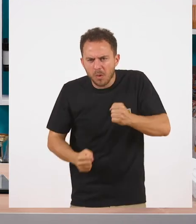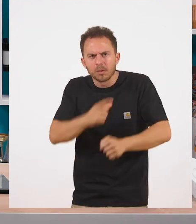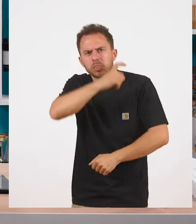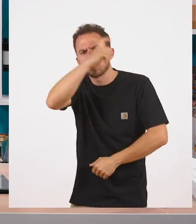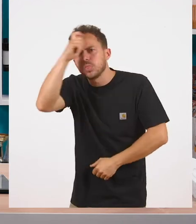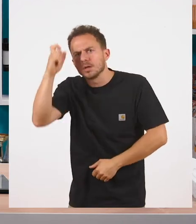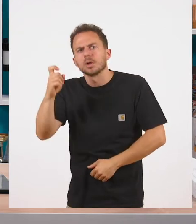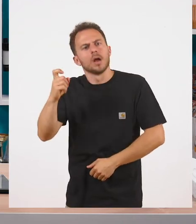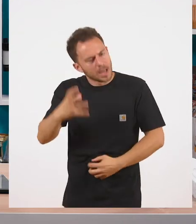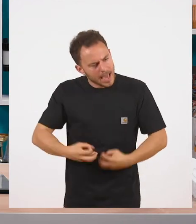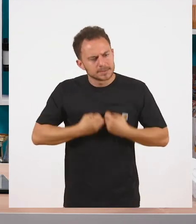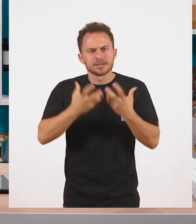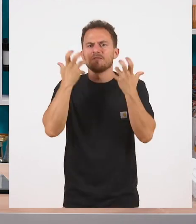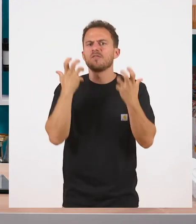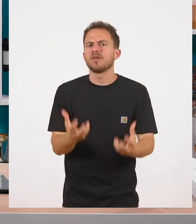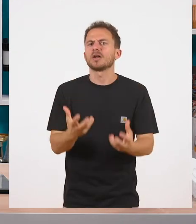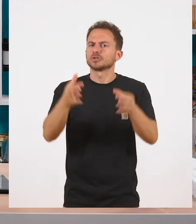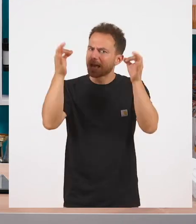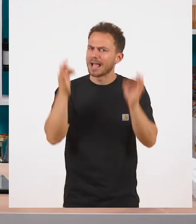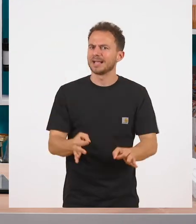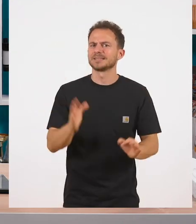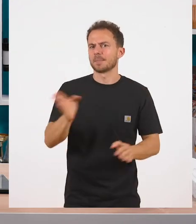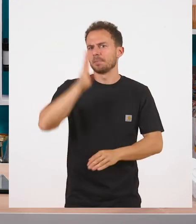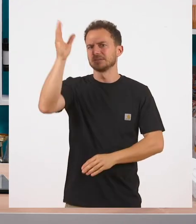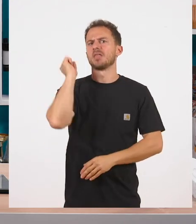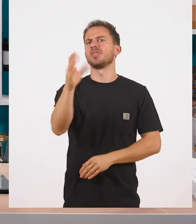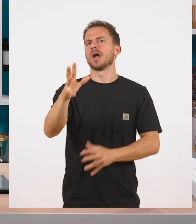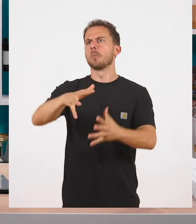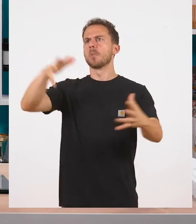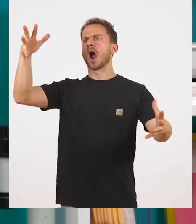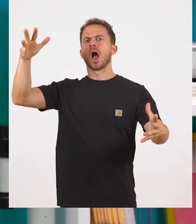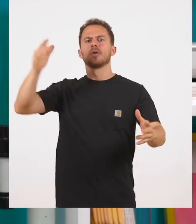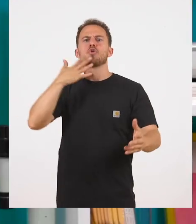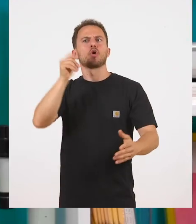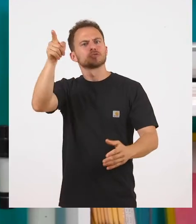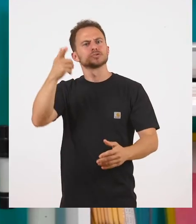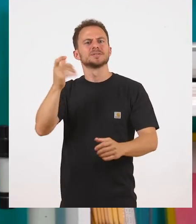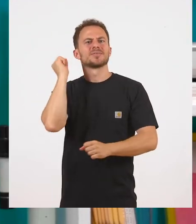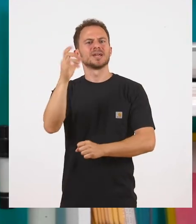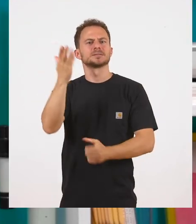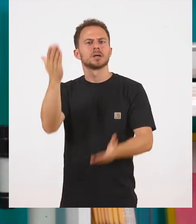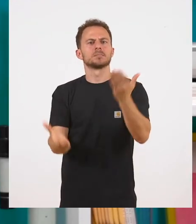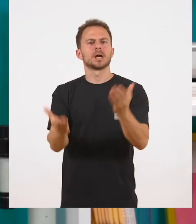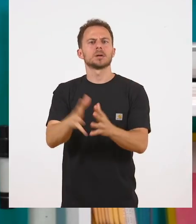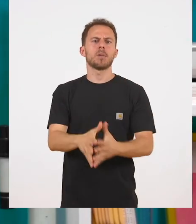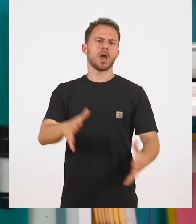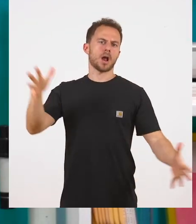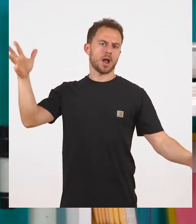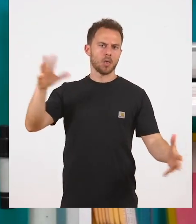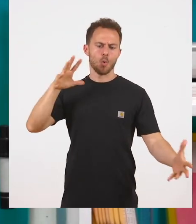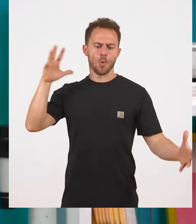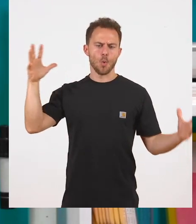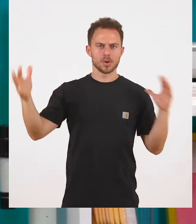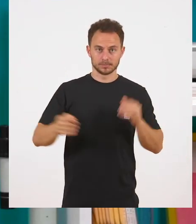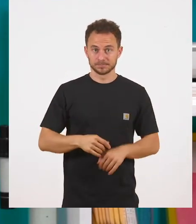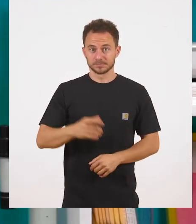είναι η αίσθηση της βαρύτητας που μπορείς να αισθανθείς σε ένα πολύ μεγαλύτερο ουράνιο σώμα. Γιατί έχει πιο μεγάλη μάζα. Δηλαδή, άμα σκέψουμε τους φίλους